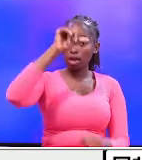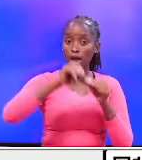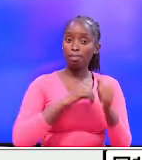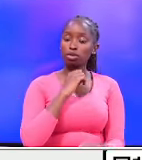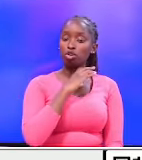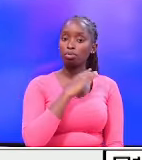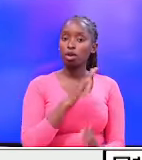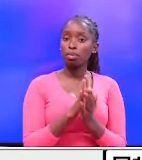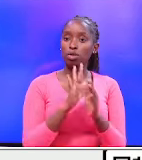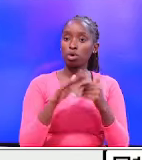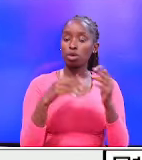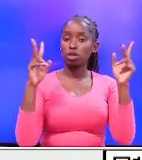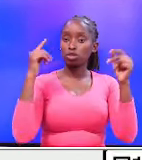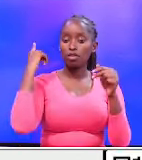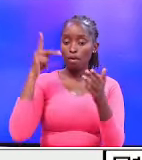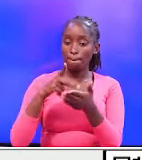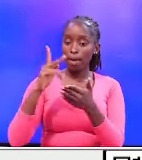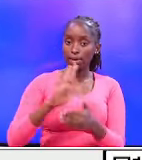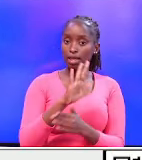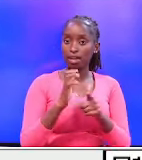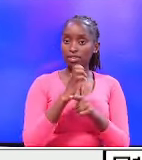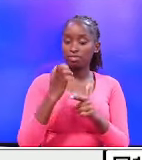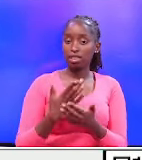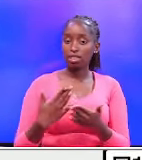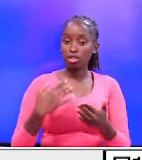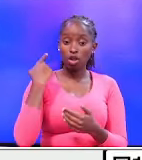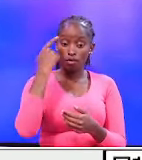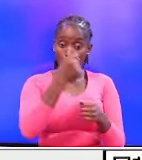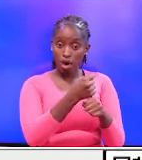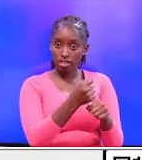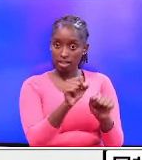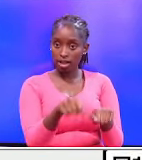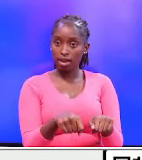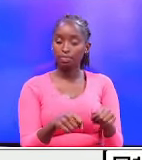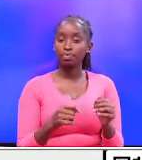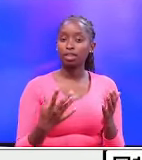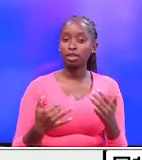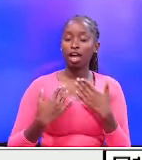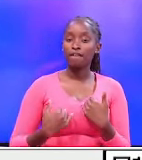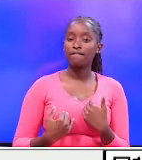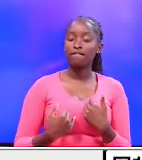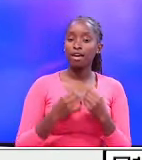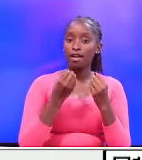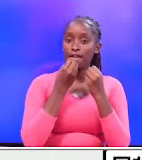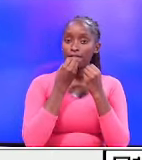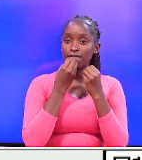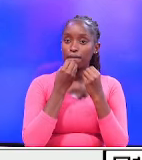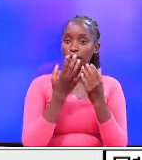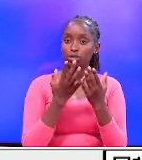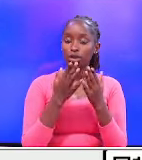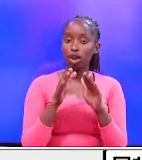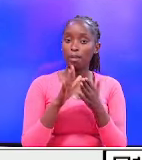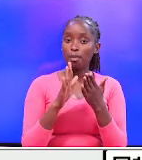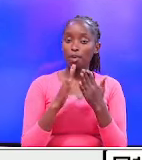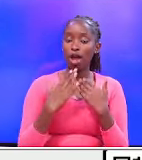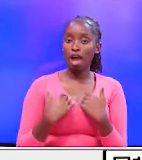ya masuala ya malipo yao na vifaa vya kufanyia kazi na dawa. Julius Mariki na kina cha